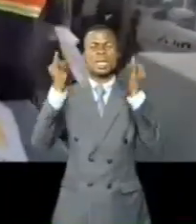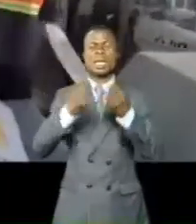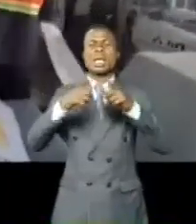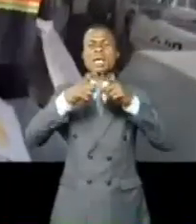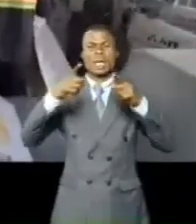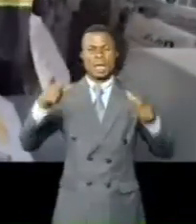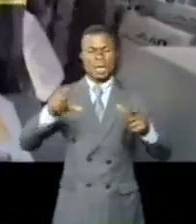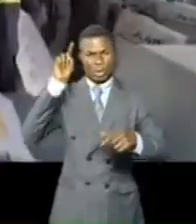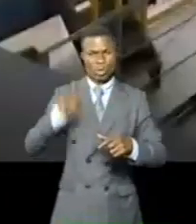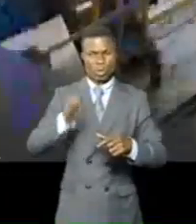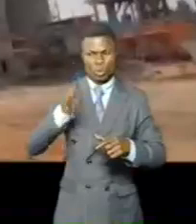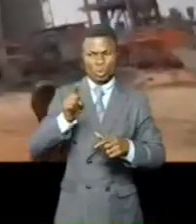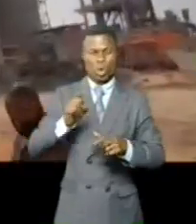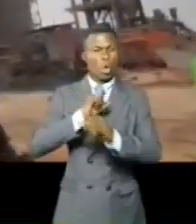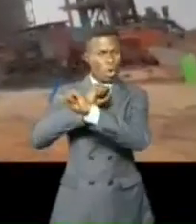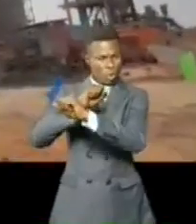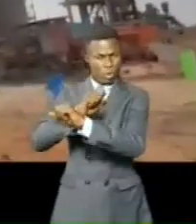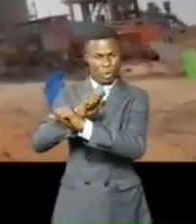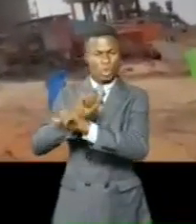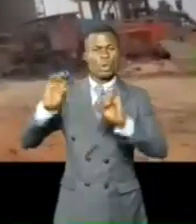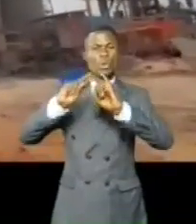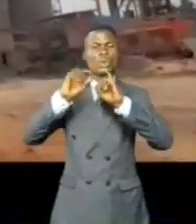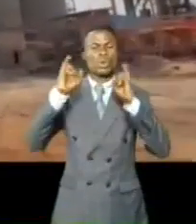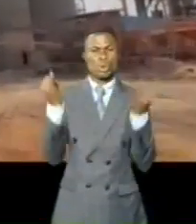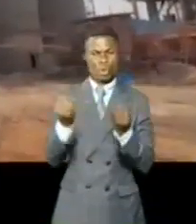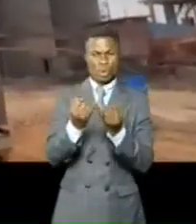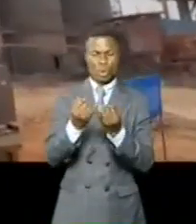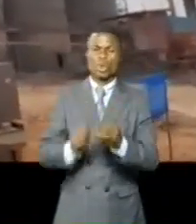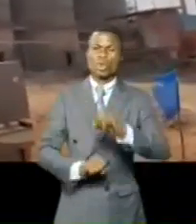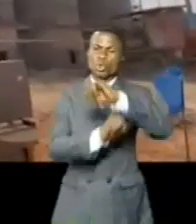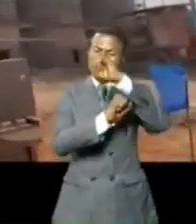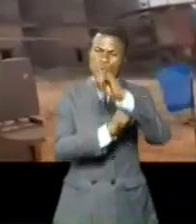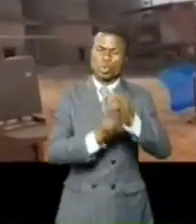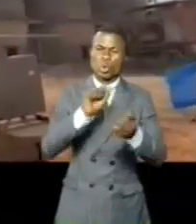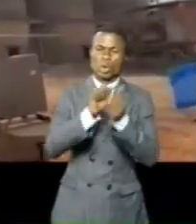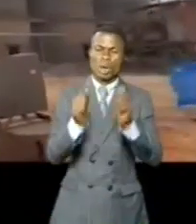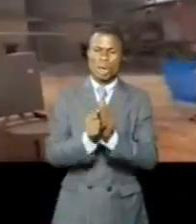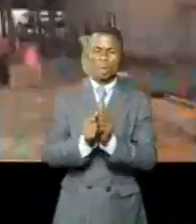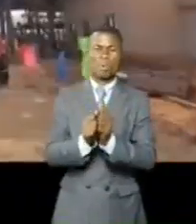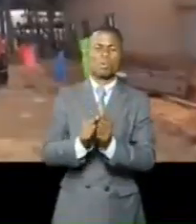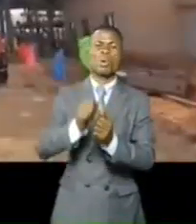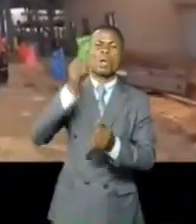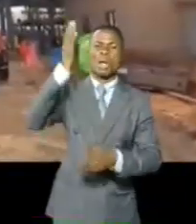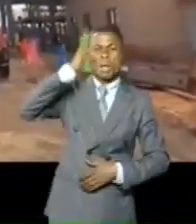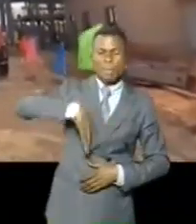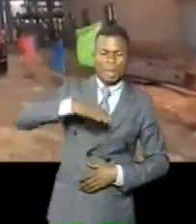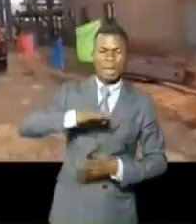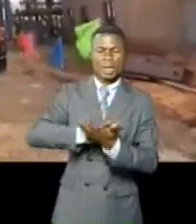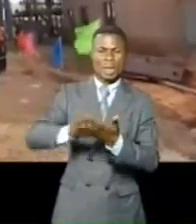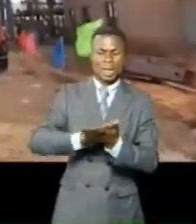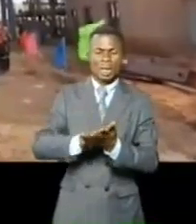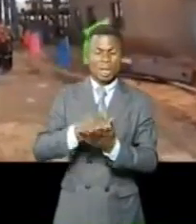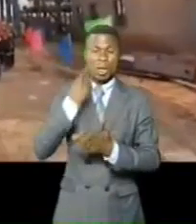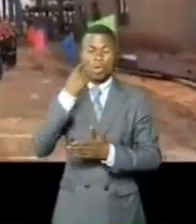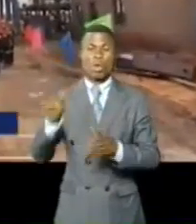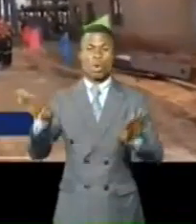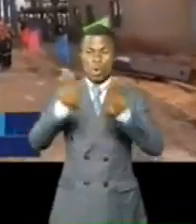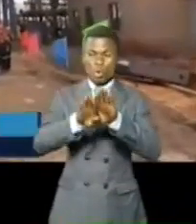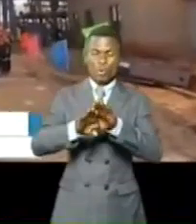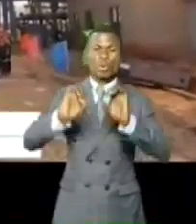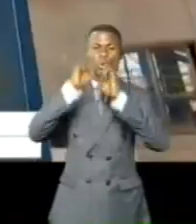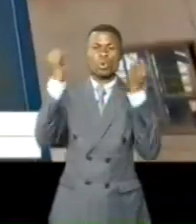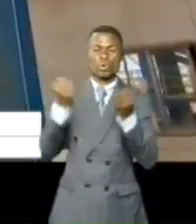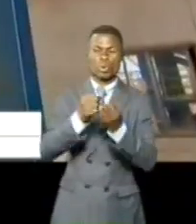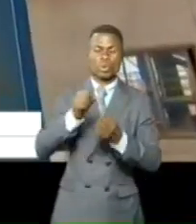production doit être protégée. Cette usine vient pallier au déficit en ciment observé depuis la fermeture de la cimenterie